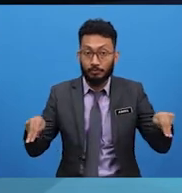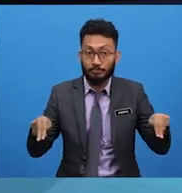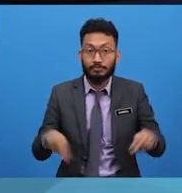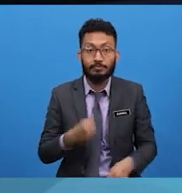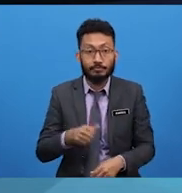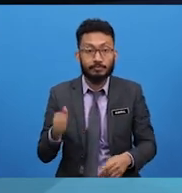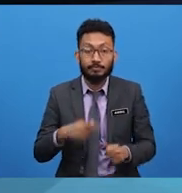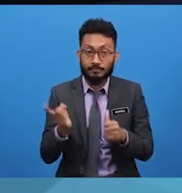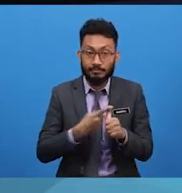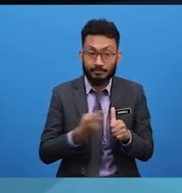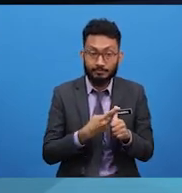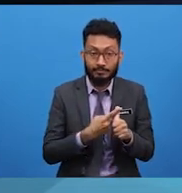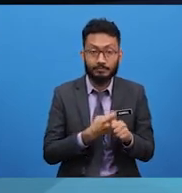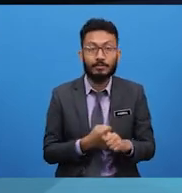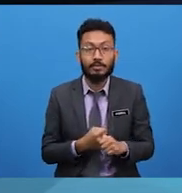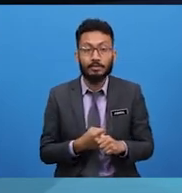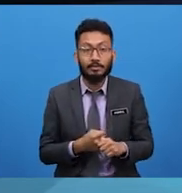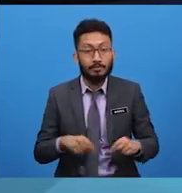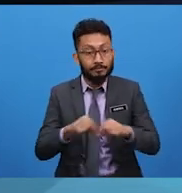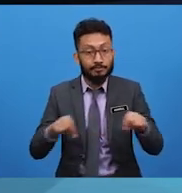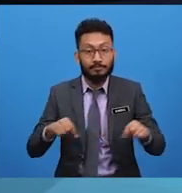pertama adalah pita ukur.